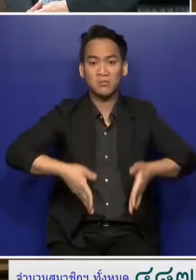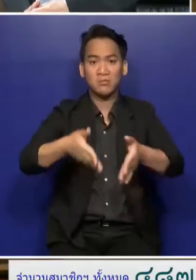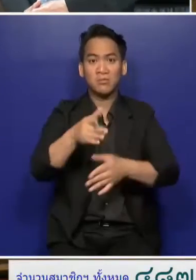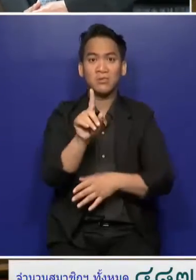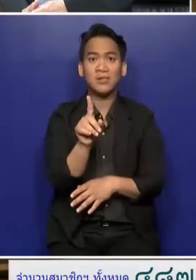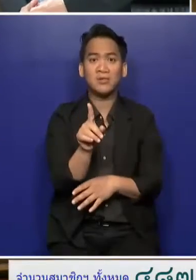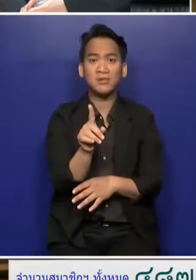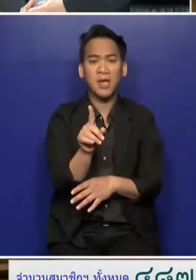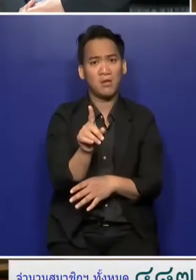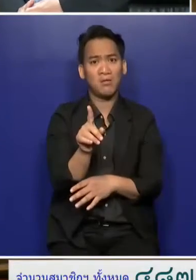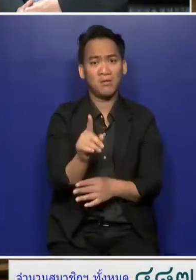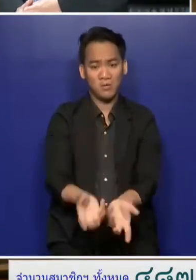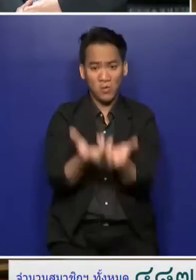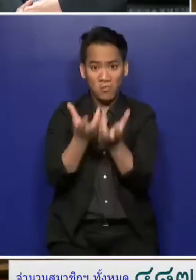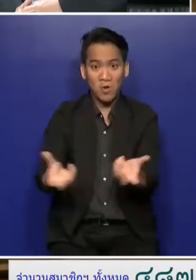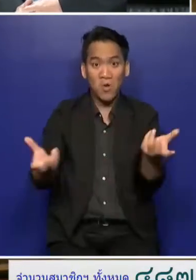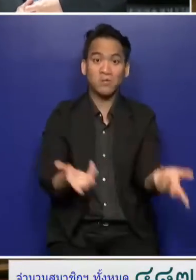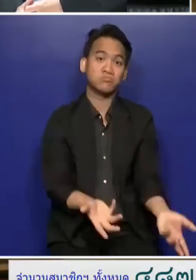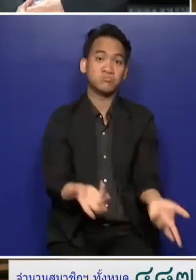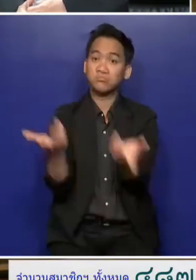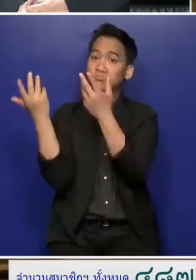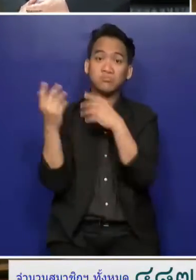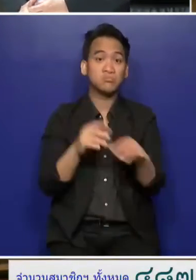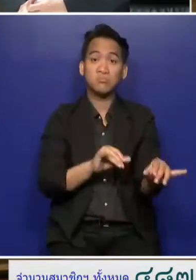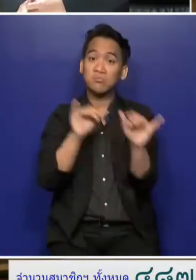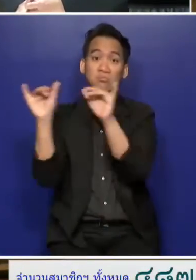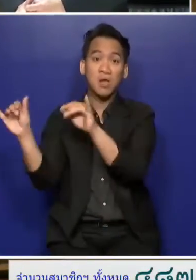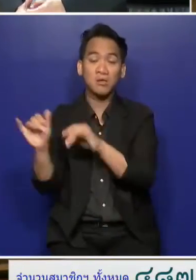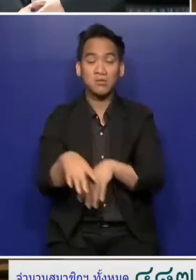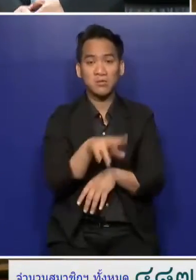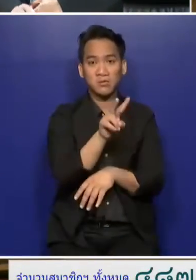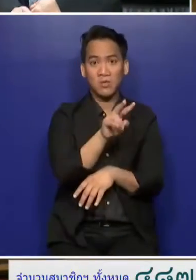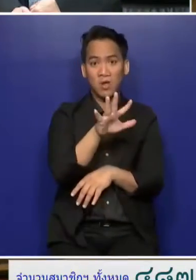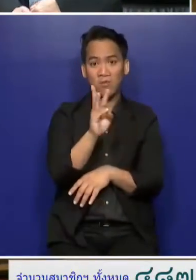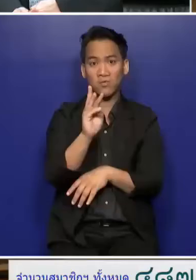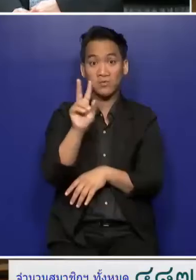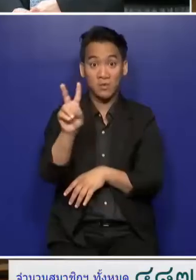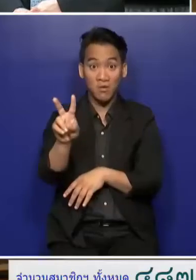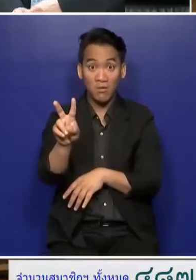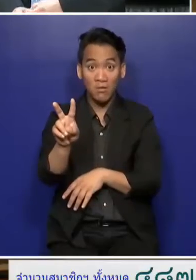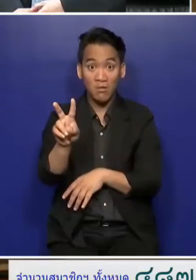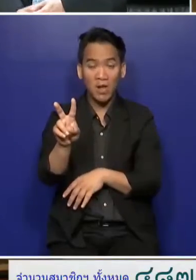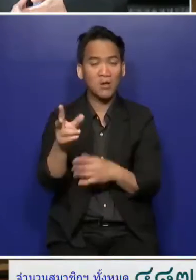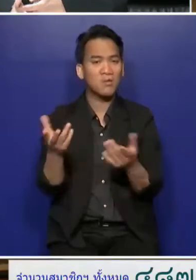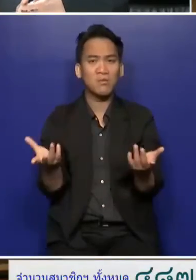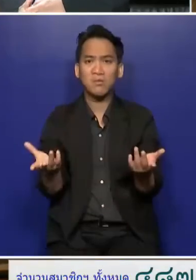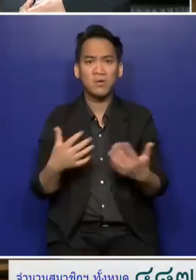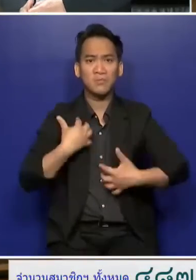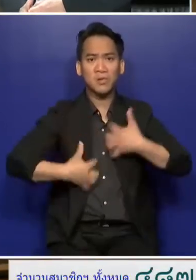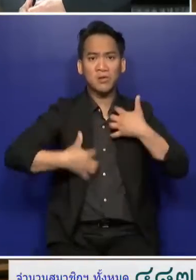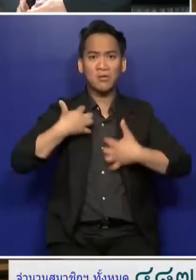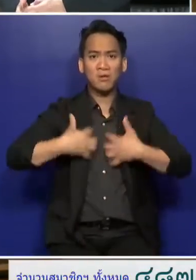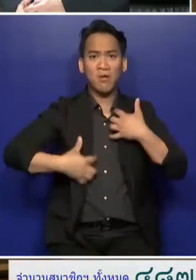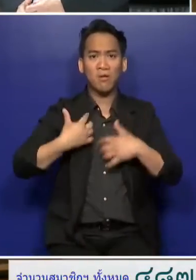ากโครงการทั้งหมดในช่วงปี2562ก่อให้เกิดความเดือดร้อน